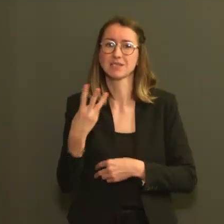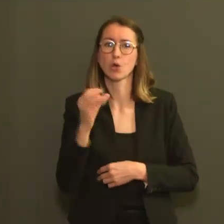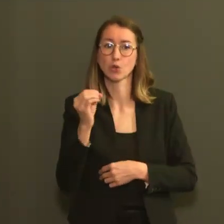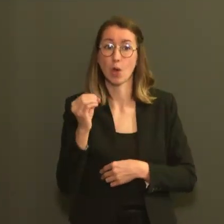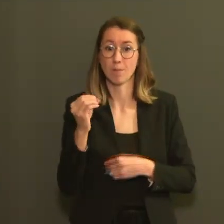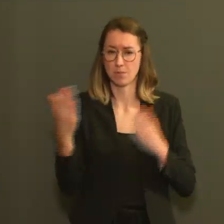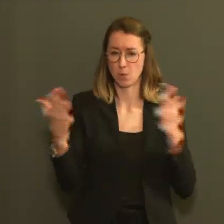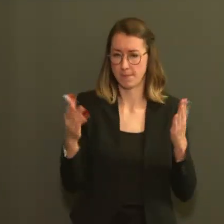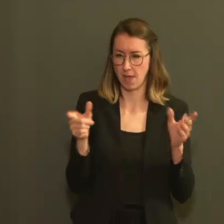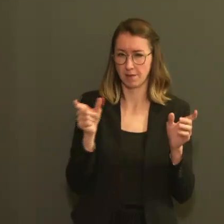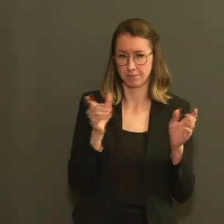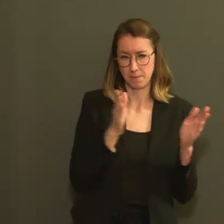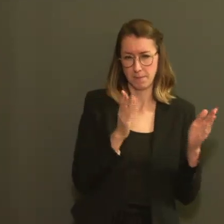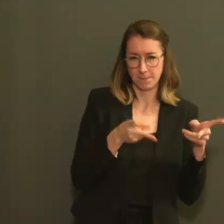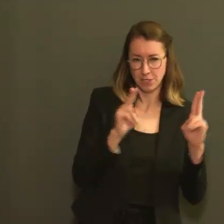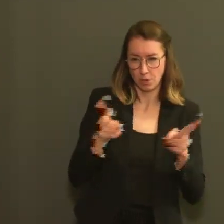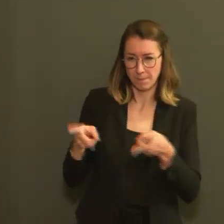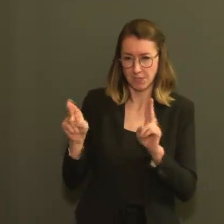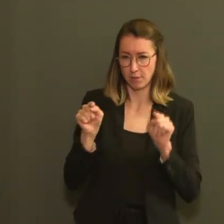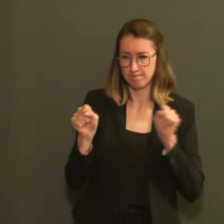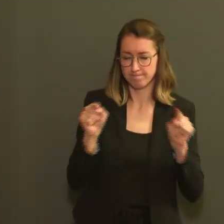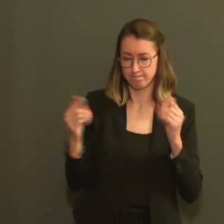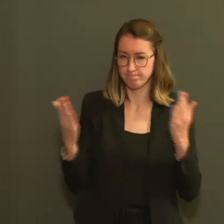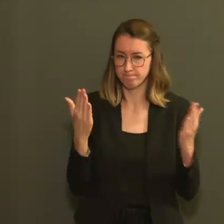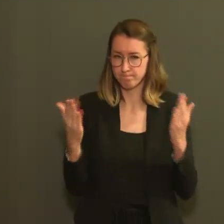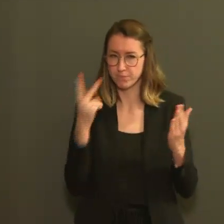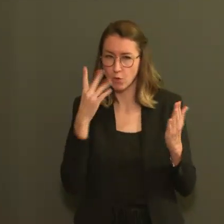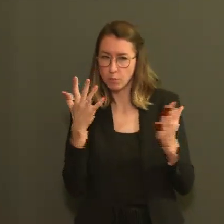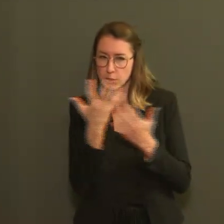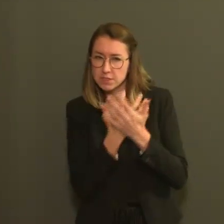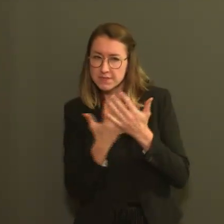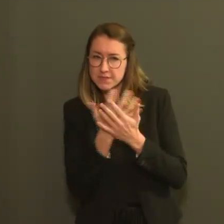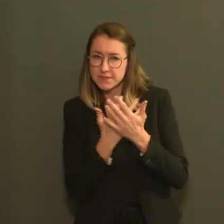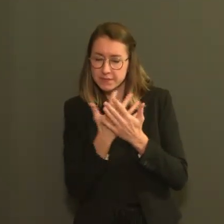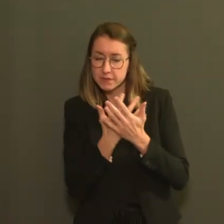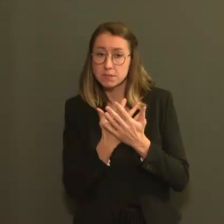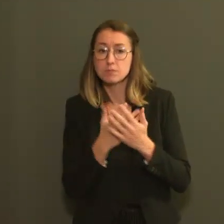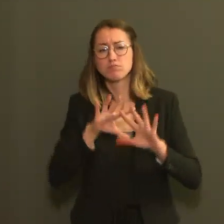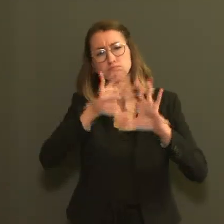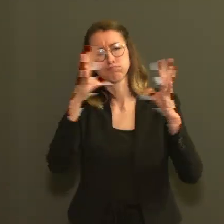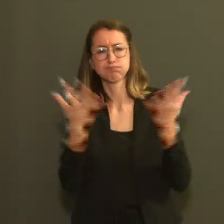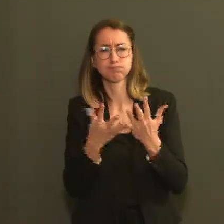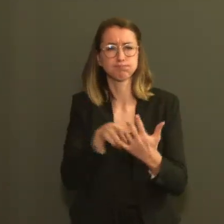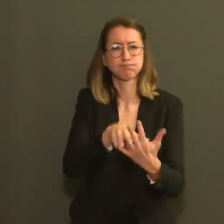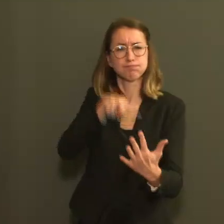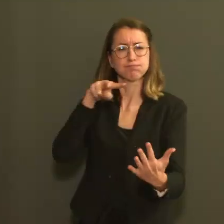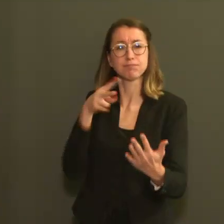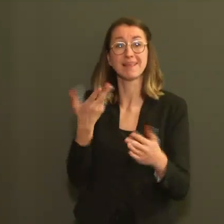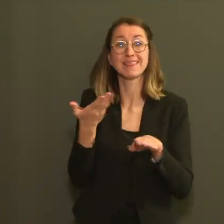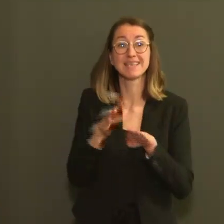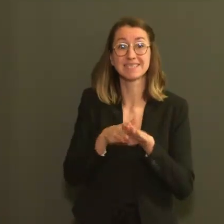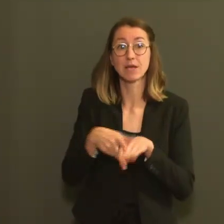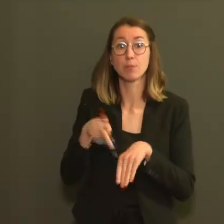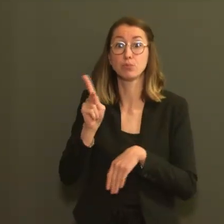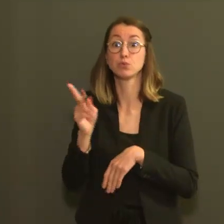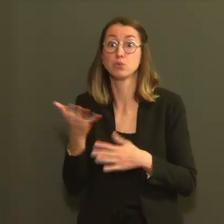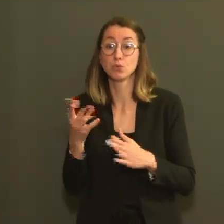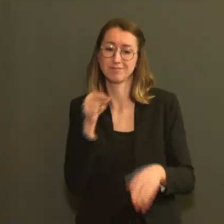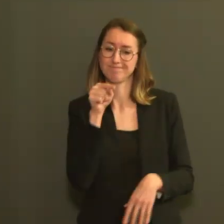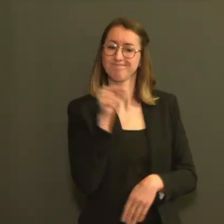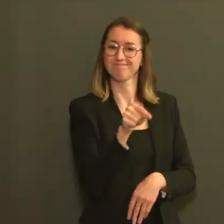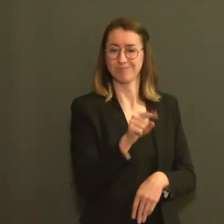Globalement parlant, on peut dire que les décès sont concentrés sur la première vague. Et vous en doutiez tous, cette première